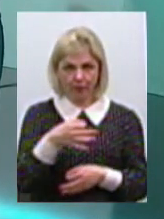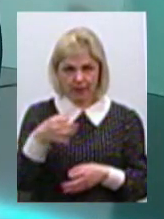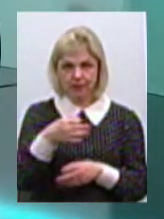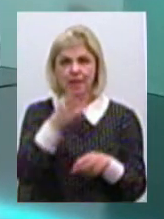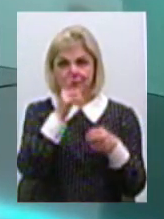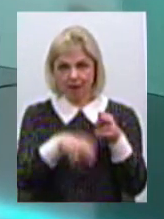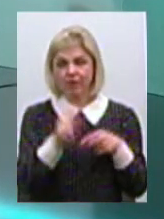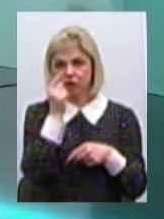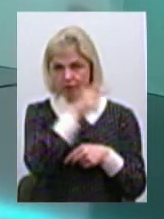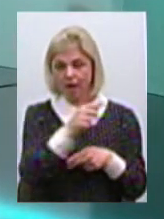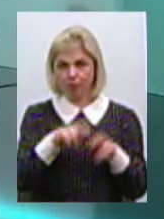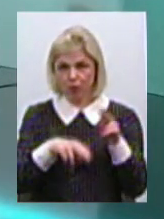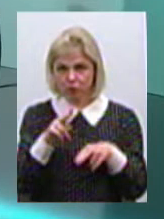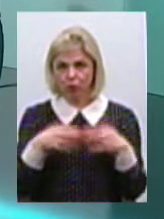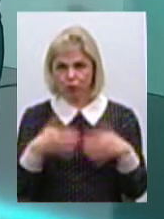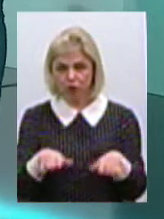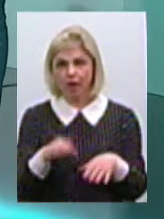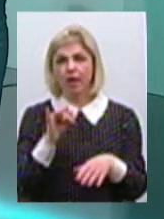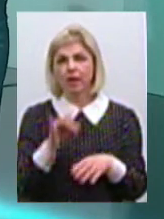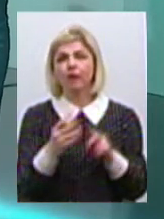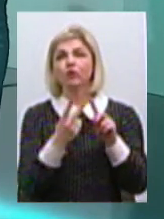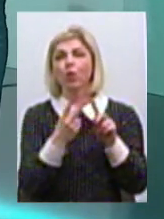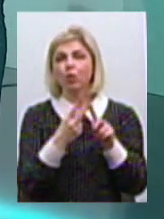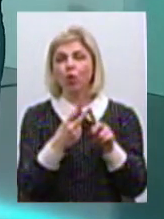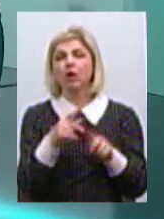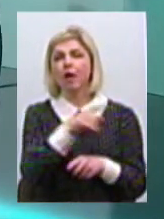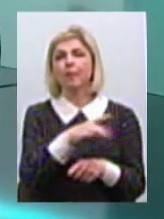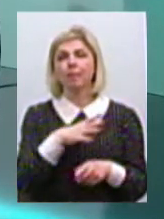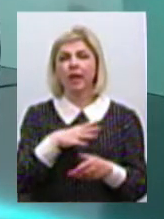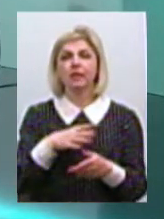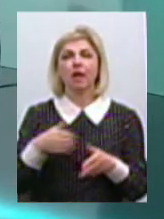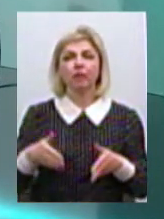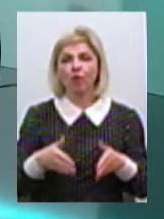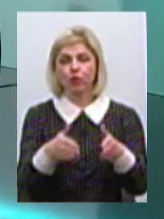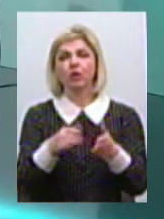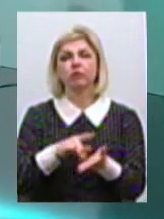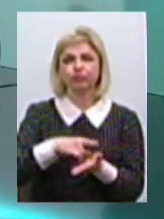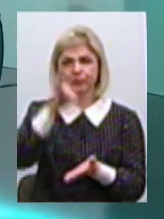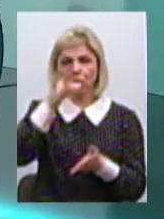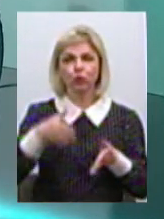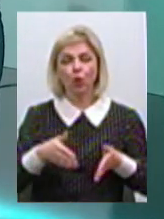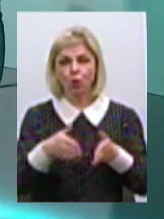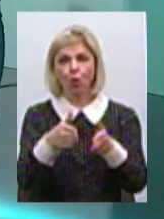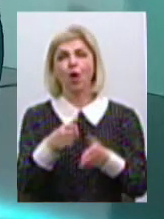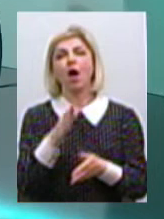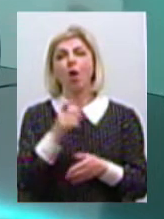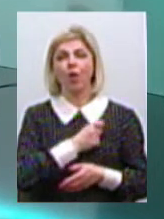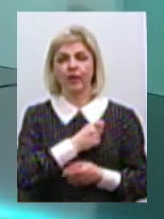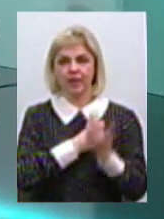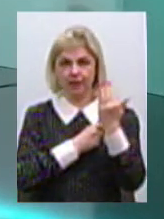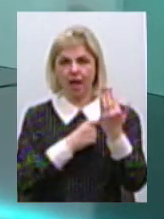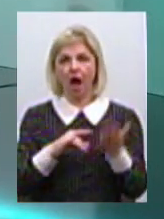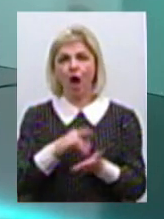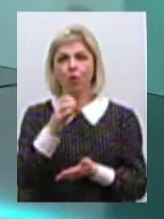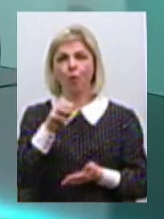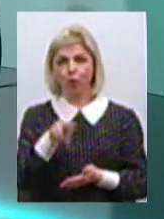І Росздорстрой, він будує взлітно-посадкову смугу в Одеському аеропорті. Тобто у всіх у них є досвід